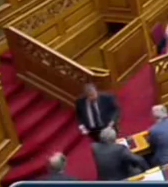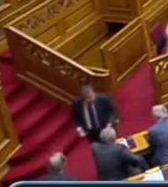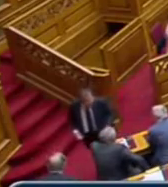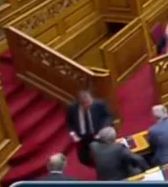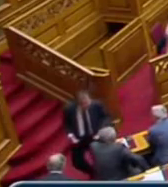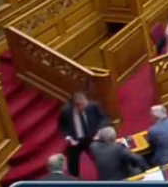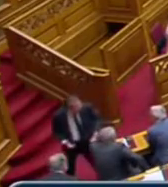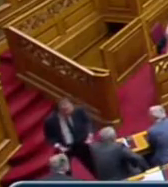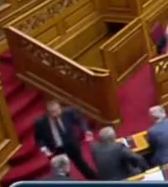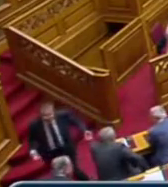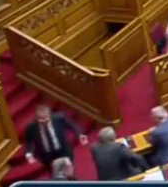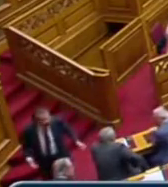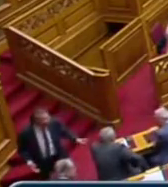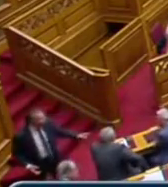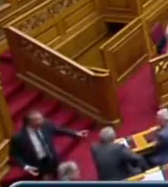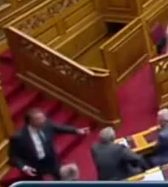Κύριε Πρόεδρε, συνεχίστε.